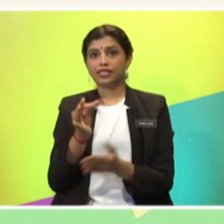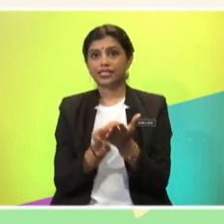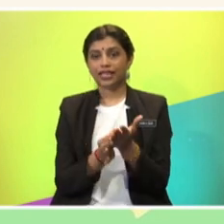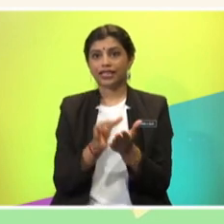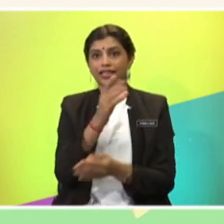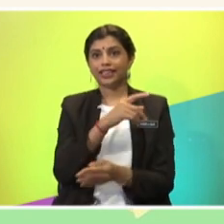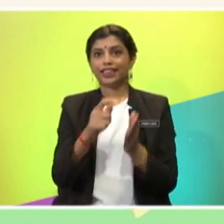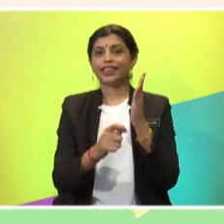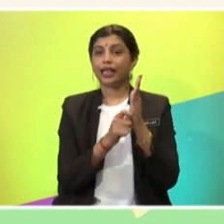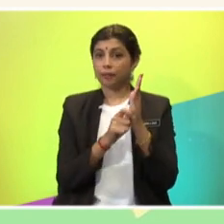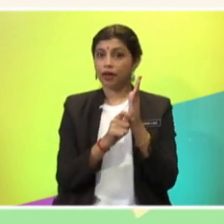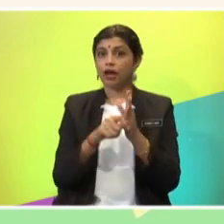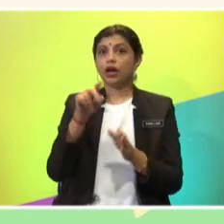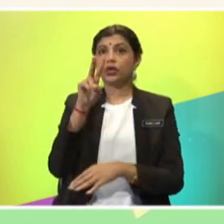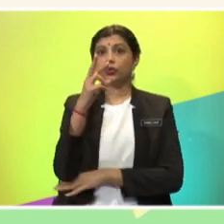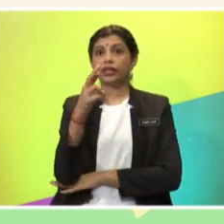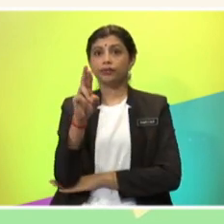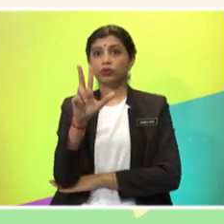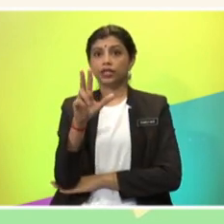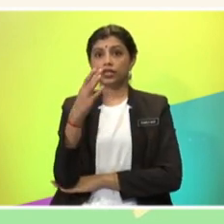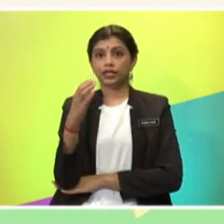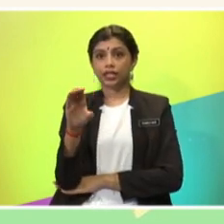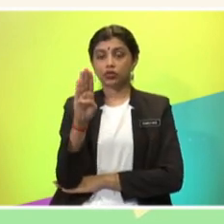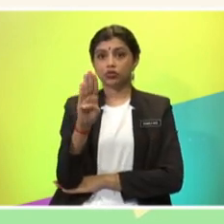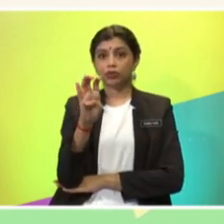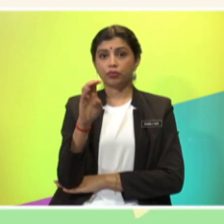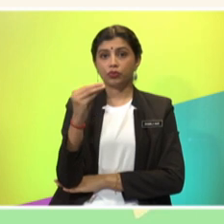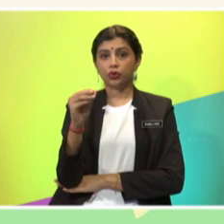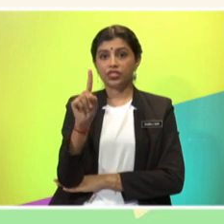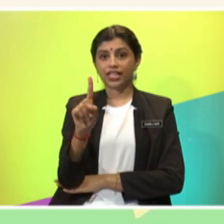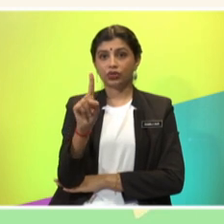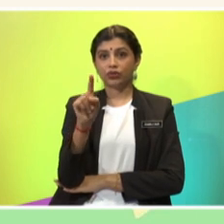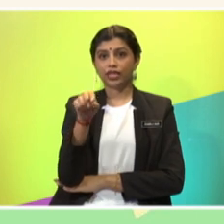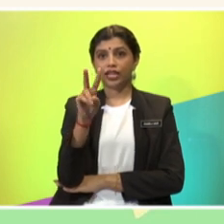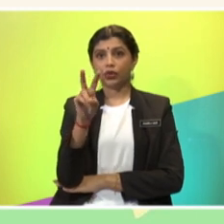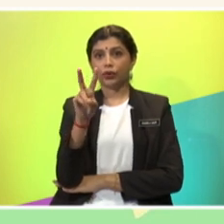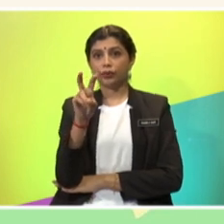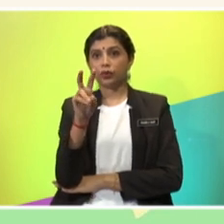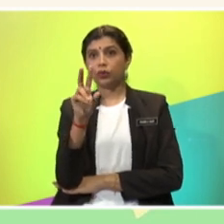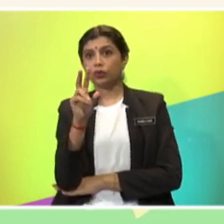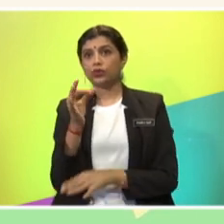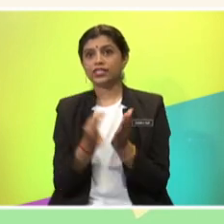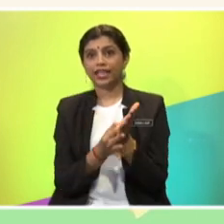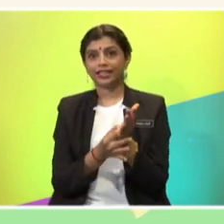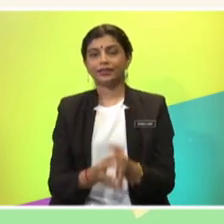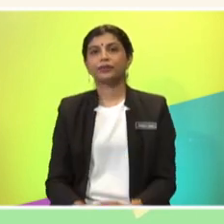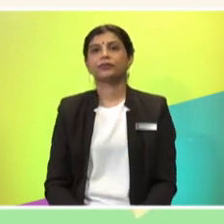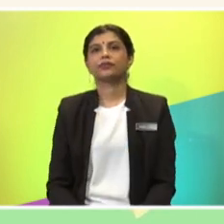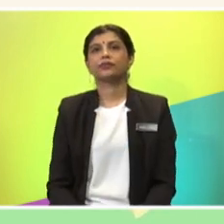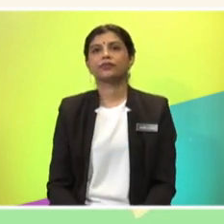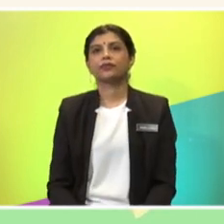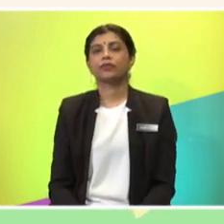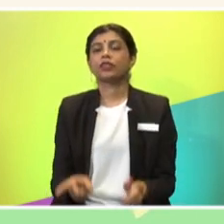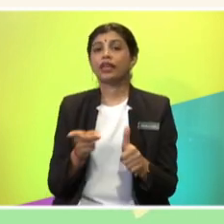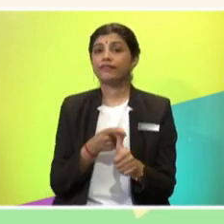RM2,341.20. Baik. Okey. Seperti biasa untuk menyelesaikan